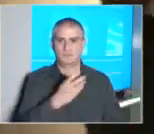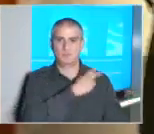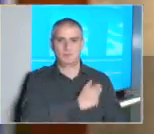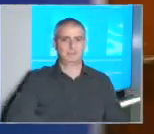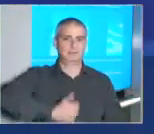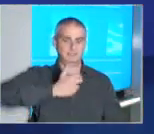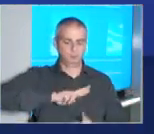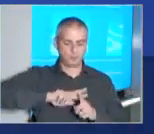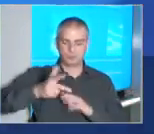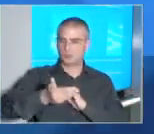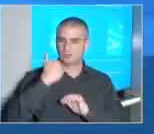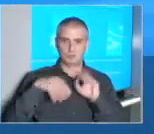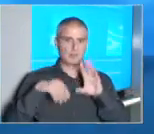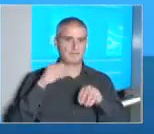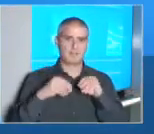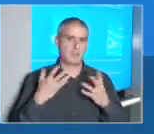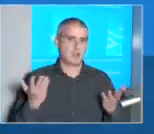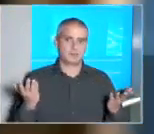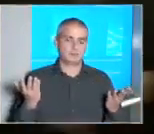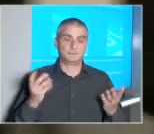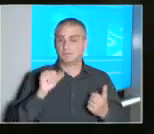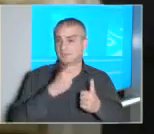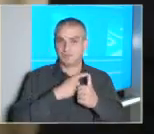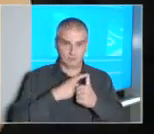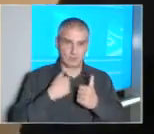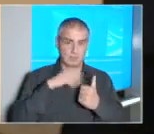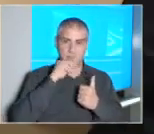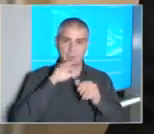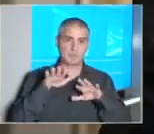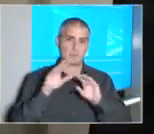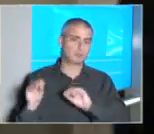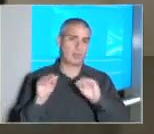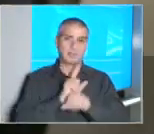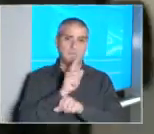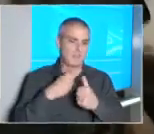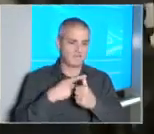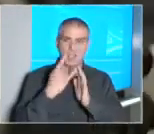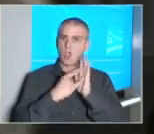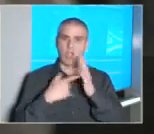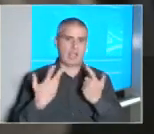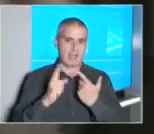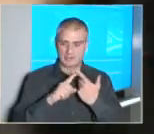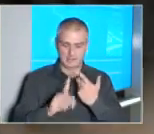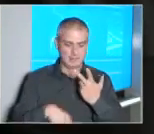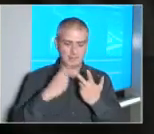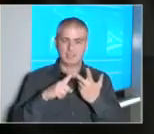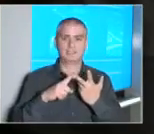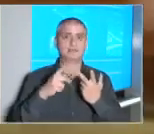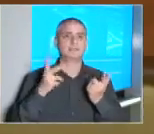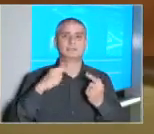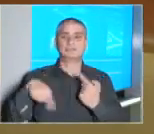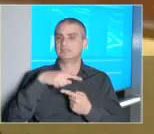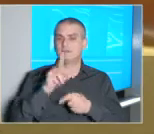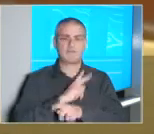שרים 3 חודשים לפני הבחירות. א', בגלל שאנחנו מדברים בממשלת מעבר, ב', אין חקיקה. דבר שלישי, הסבב הזה